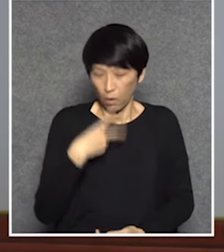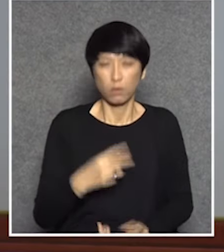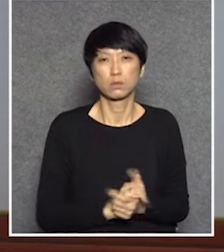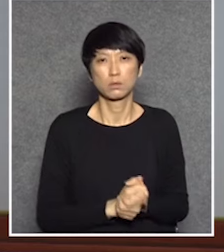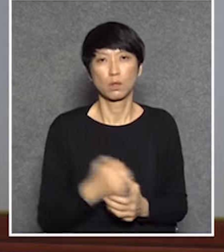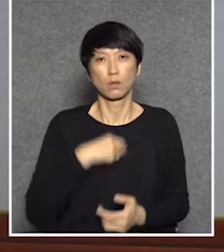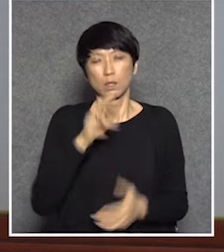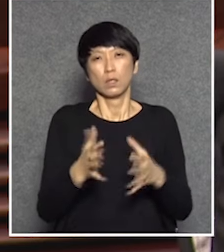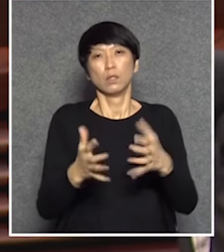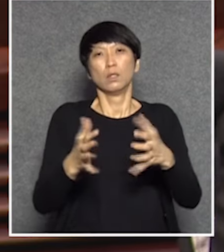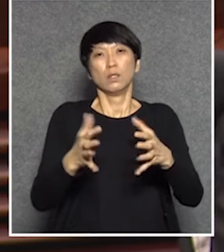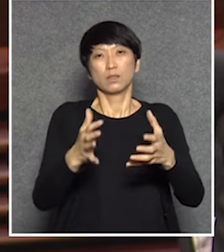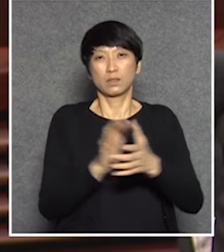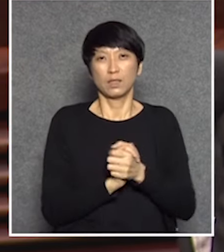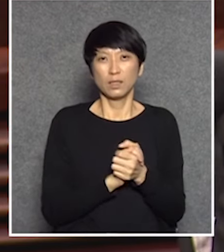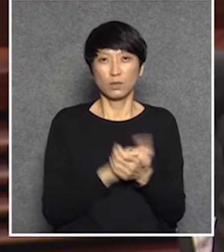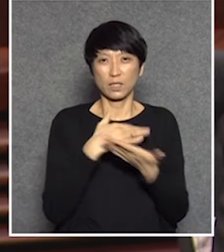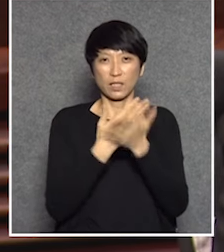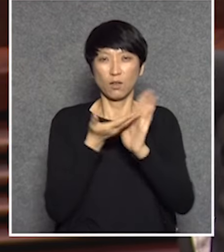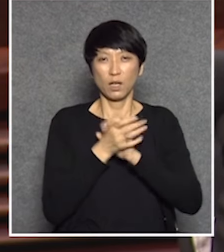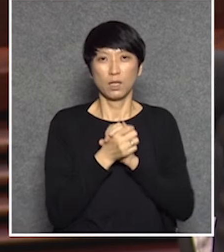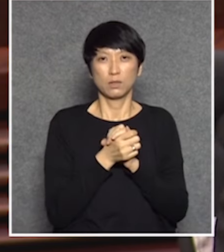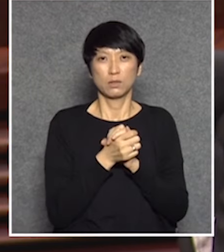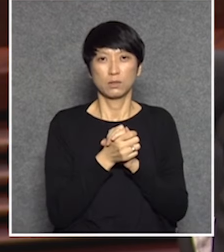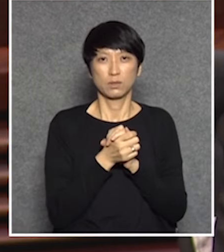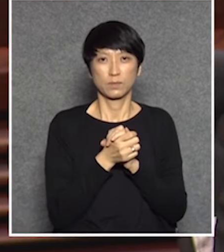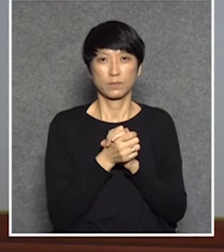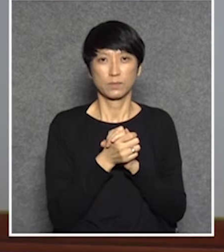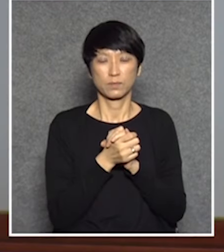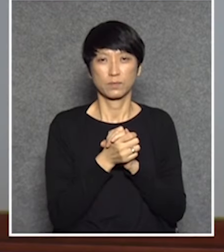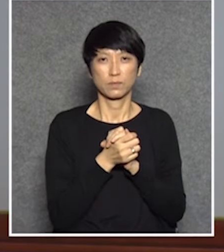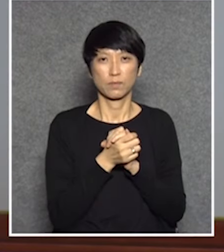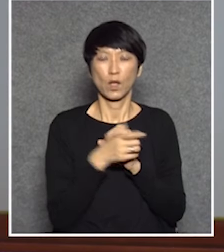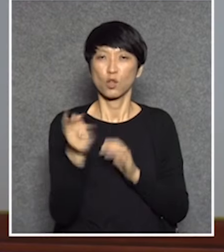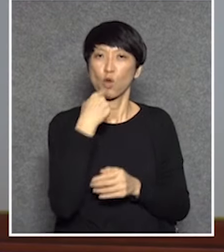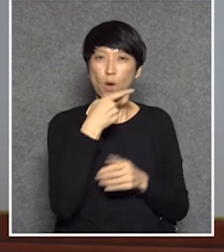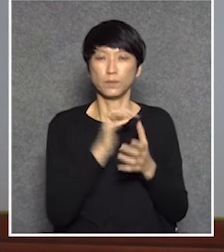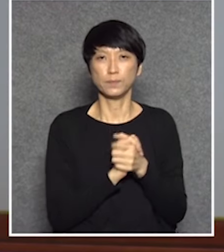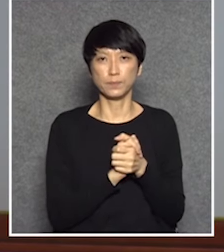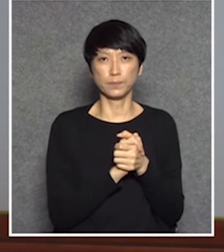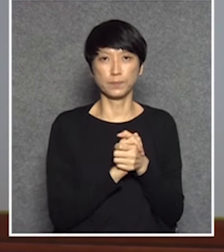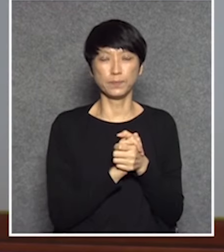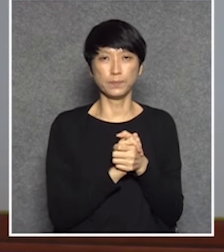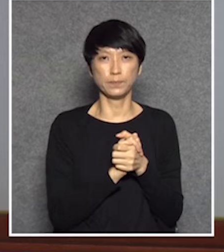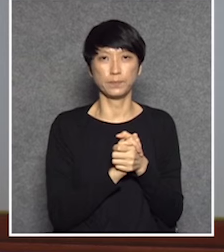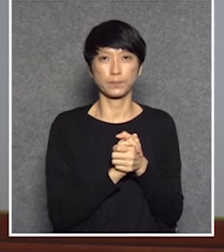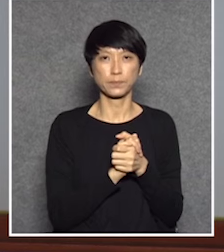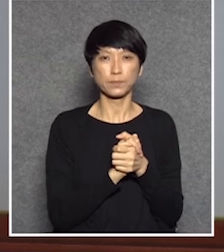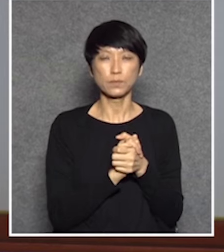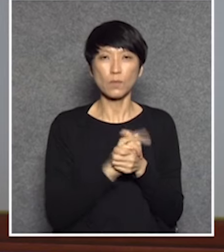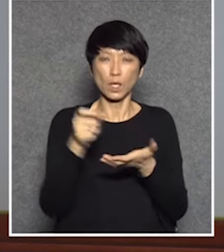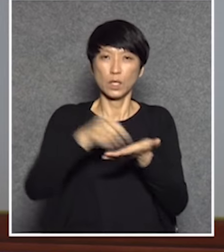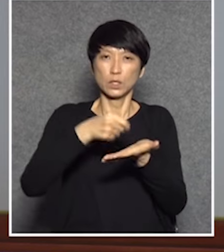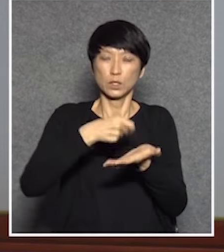我真係手都震埋。咁跟住咧就講咯喎，就話咧，佢梗係咁，梗係啦，寫文嘅